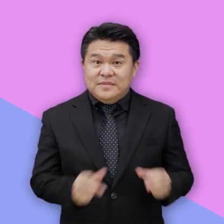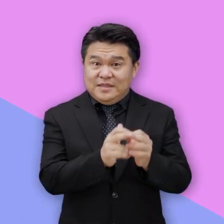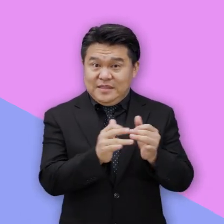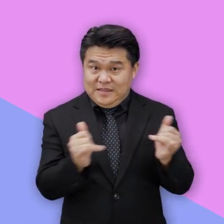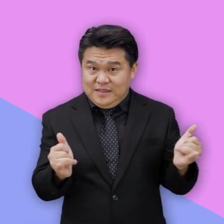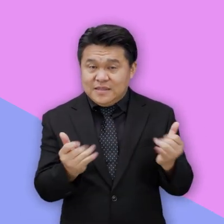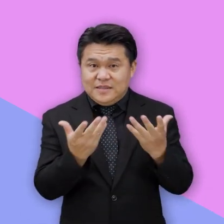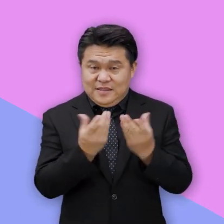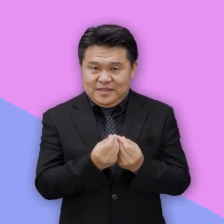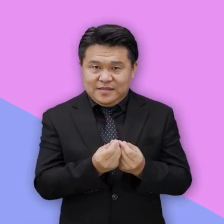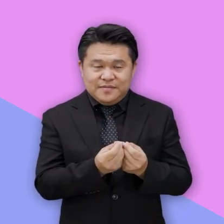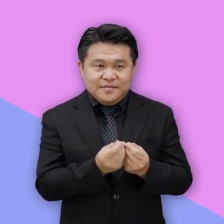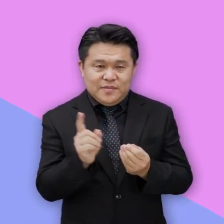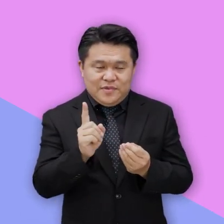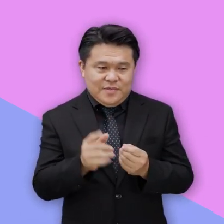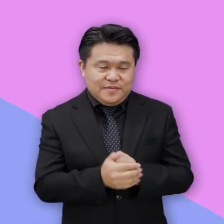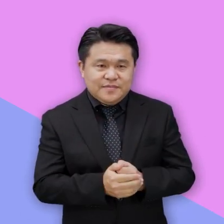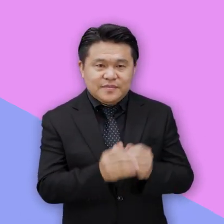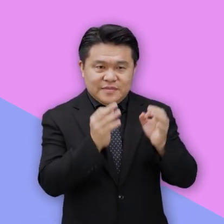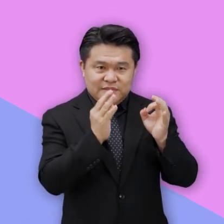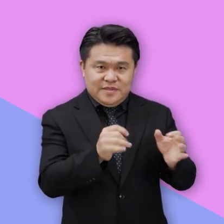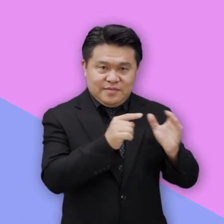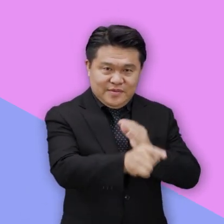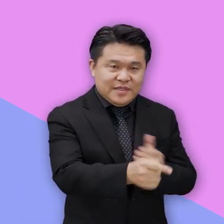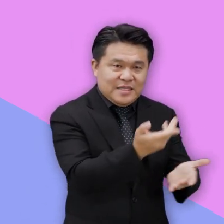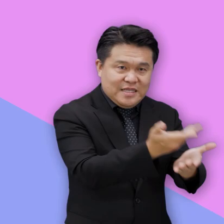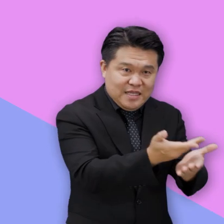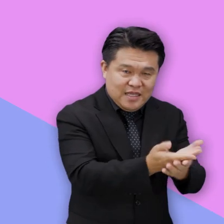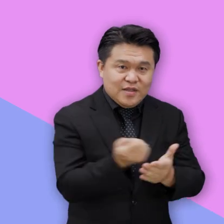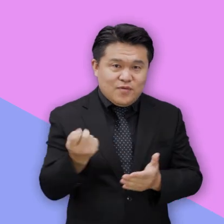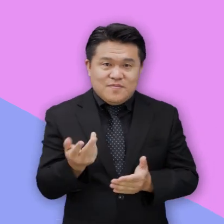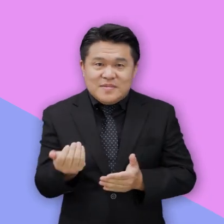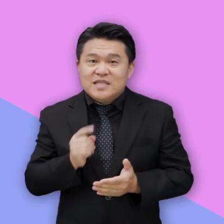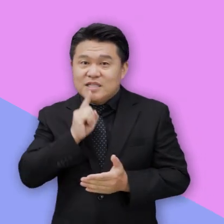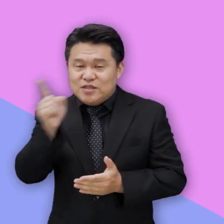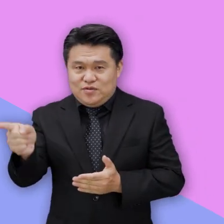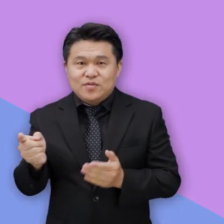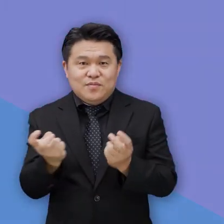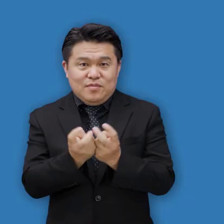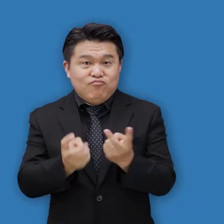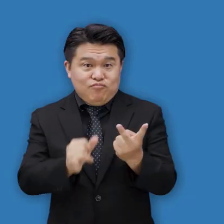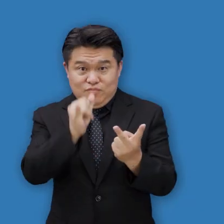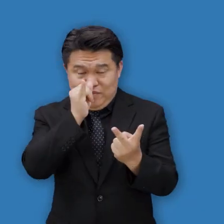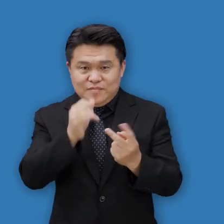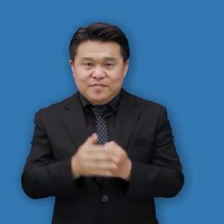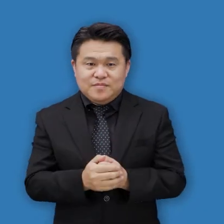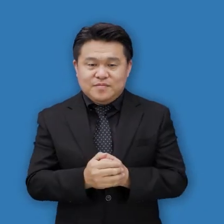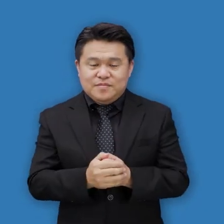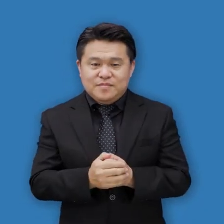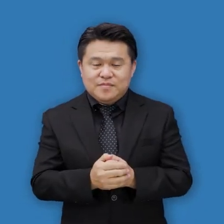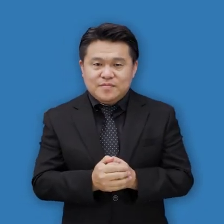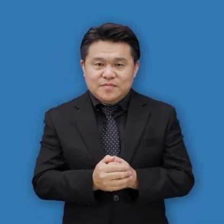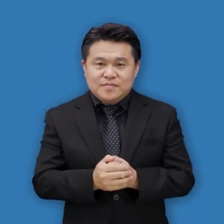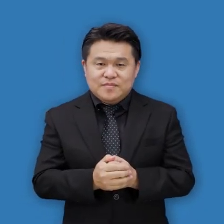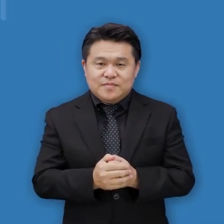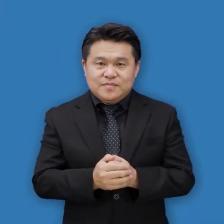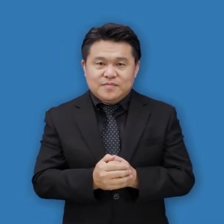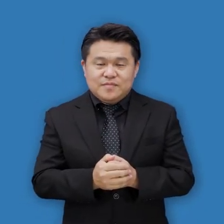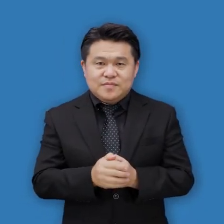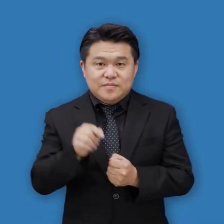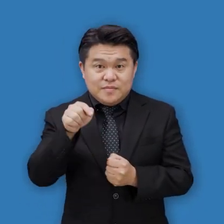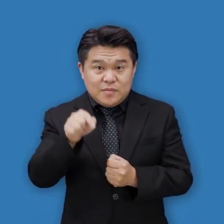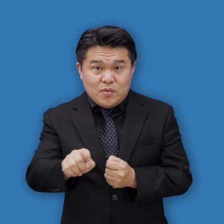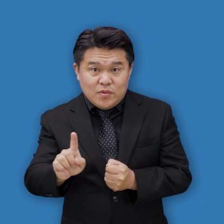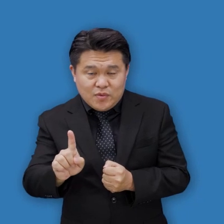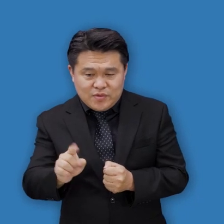장애인은 은행에 방문하거나 미리 보이스 OTP 발급을 사전 신청할 수도 있습니다. 이 보이스 OTP에는